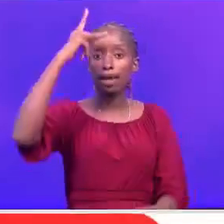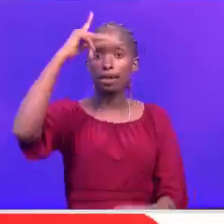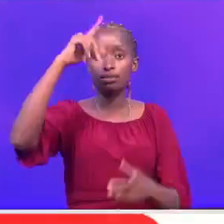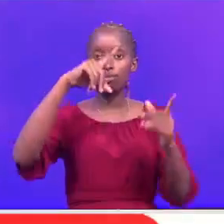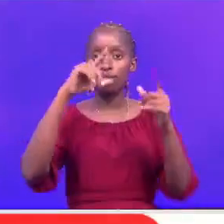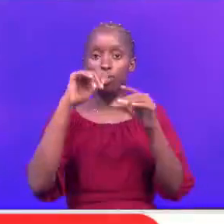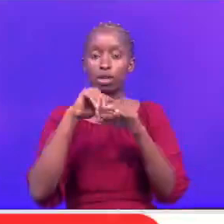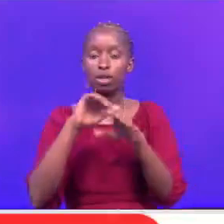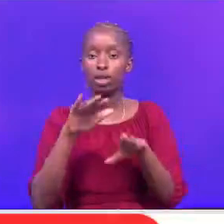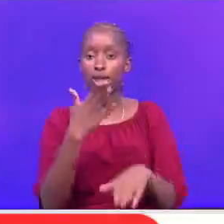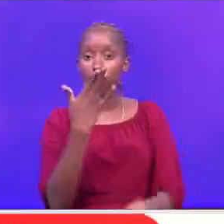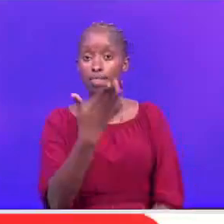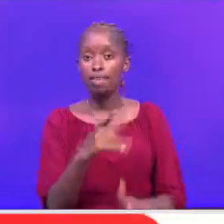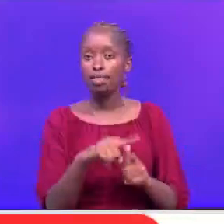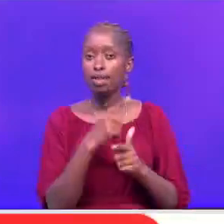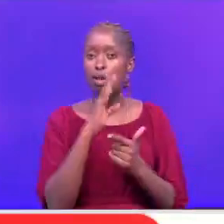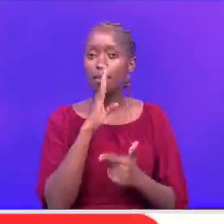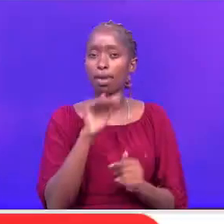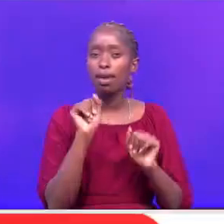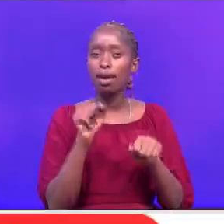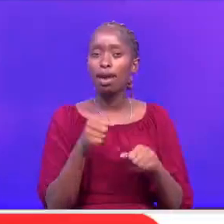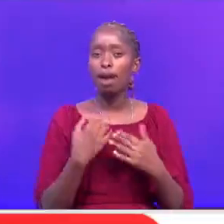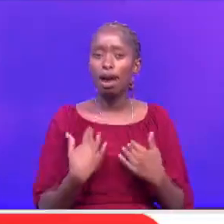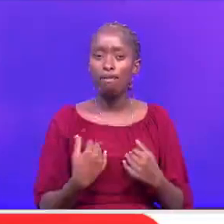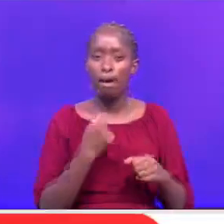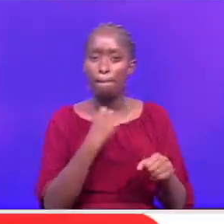pia ikuwe ni performance based